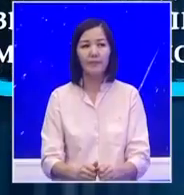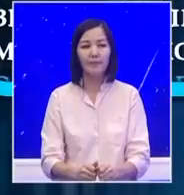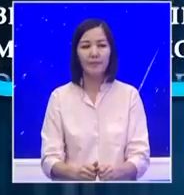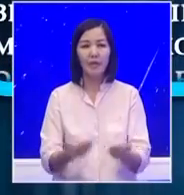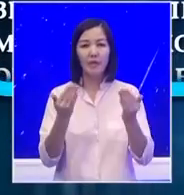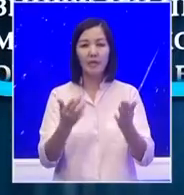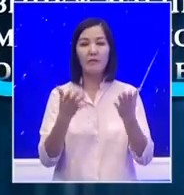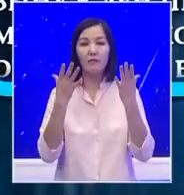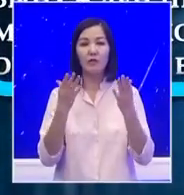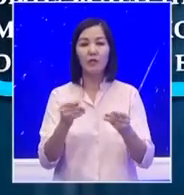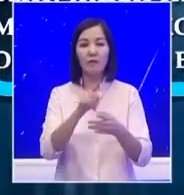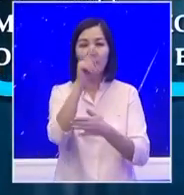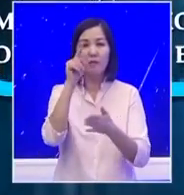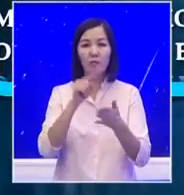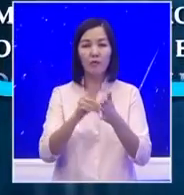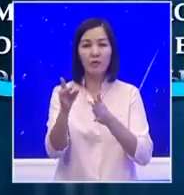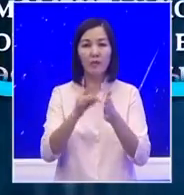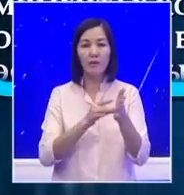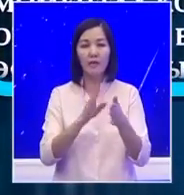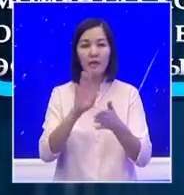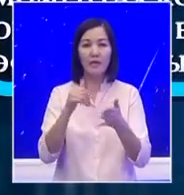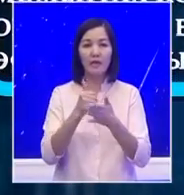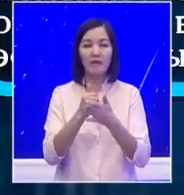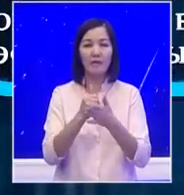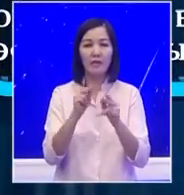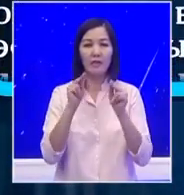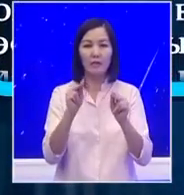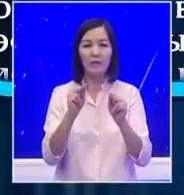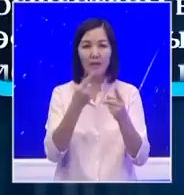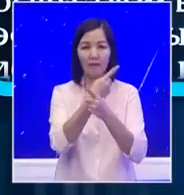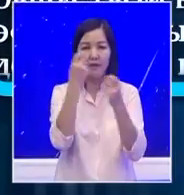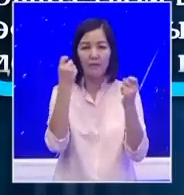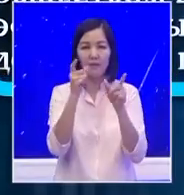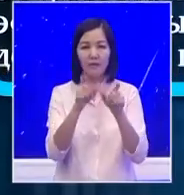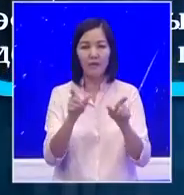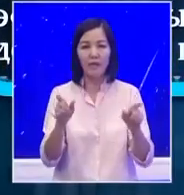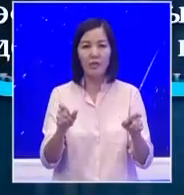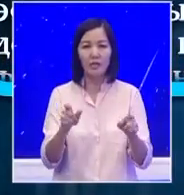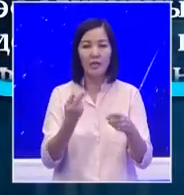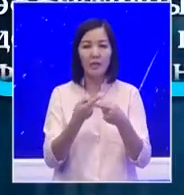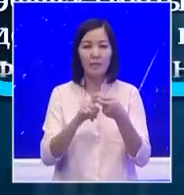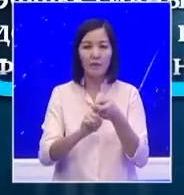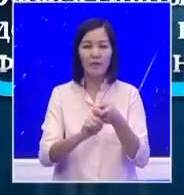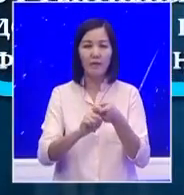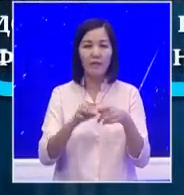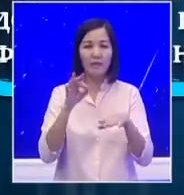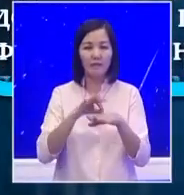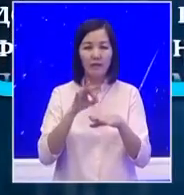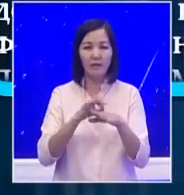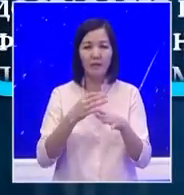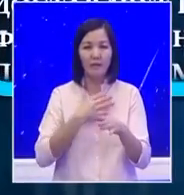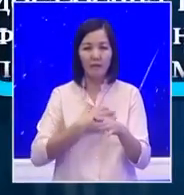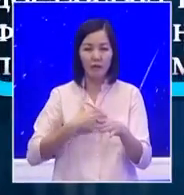На сегодняшний день вопрос оперативного, а самое главное достоверного информирования граждан о ситуации с коронавирусом является одним из